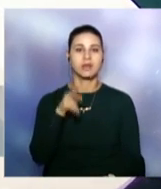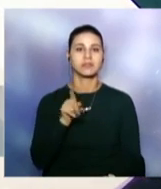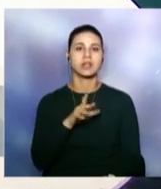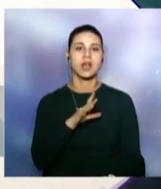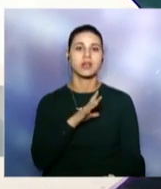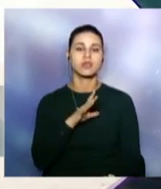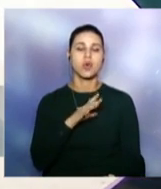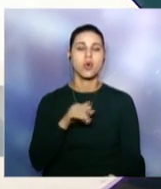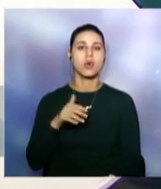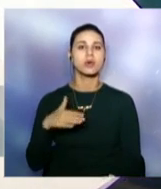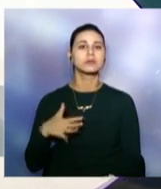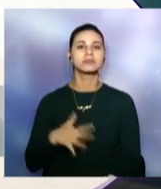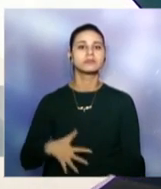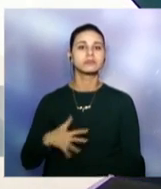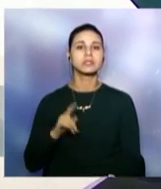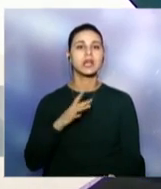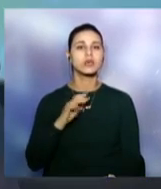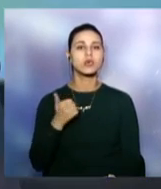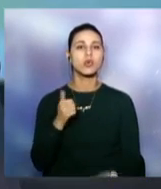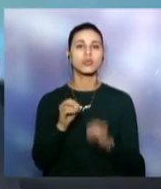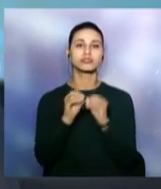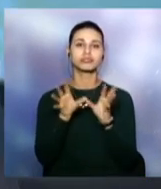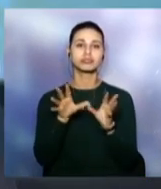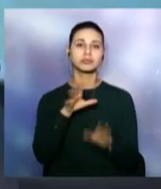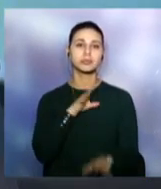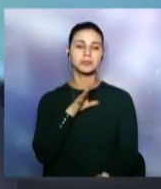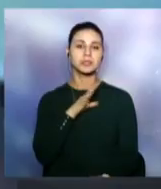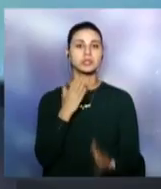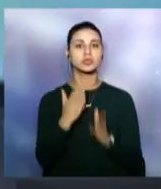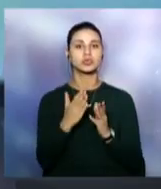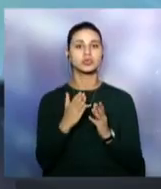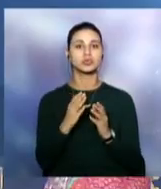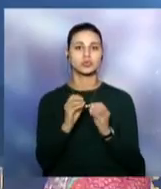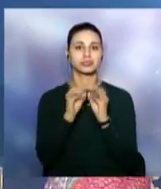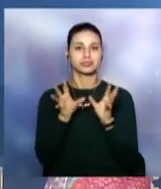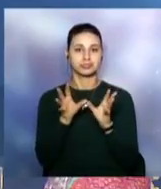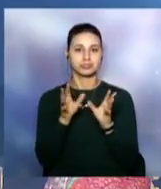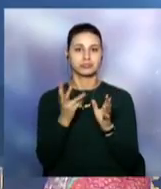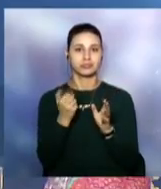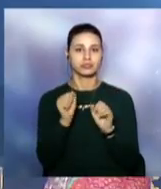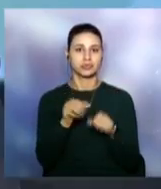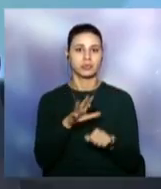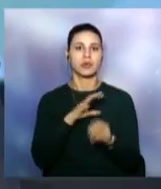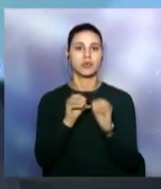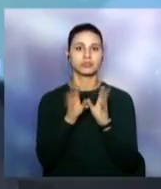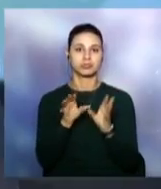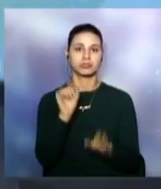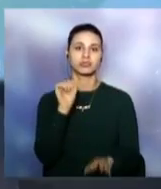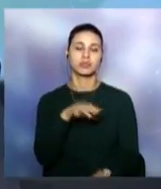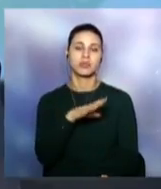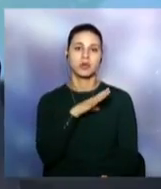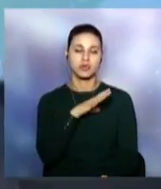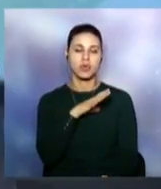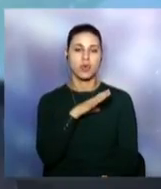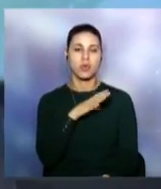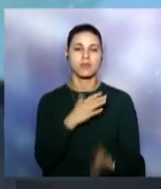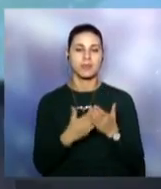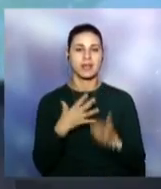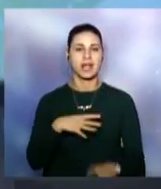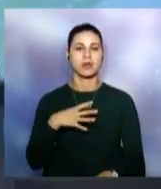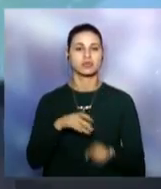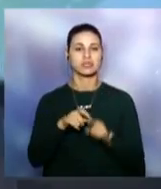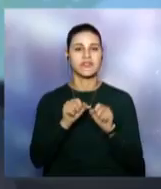ეს დესტრუქციული ფორმა, ნუ დესტრუქციულ ფორმაშიც არის კიდე თავისი ხეთები. ანუ ღვევით მიდიოდა, დიახ. იყო პერფორაცია, ნუ გახეთქვა